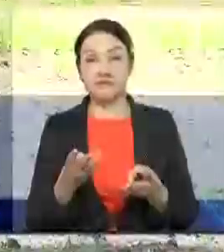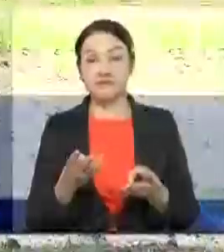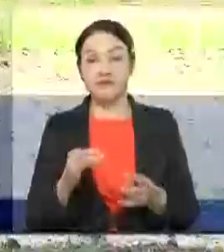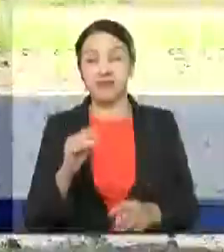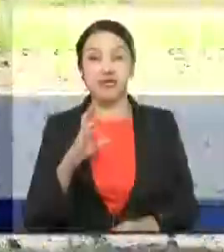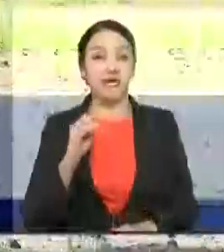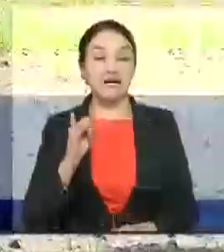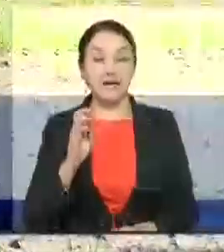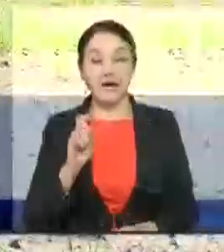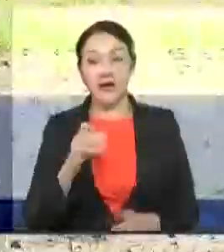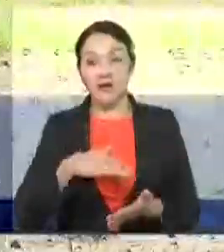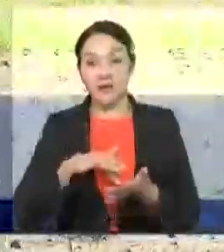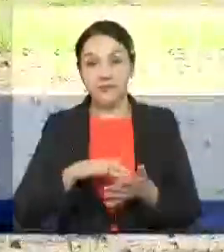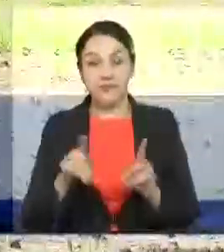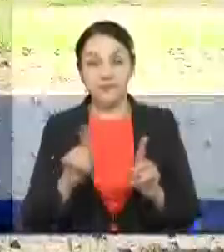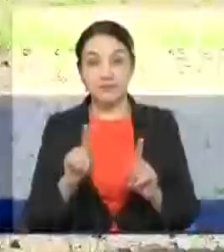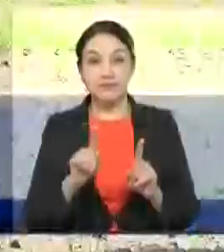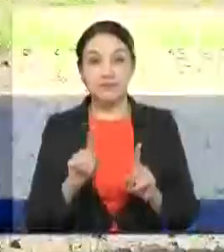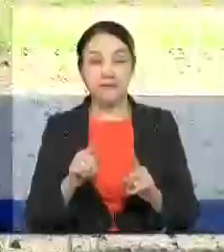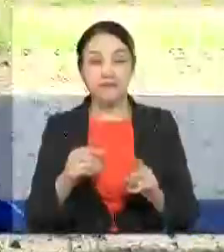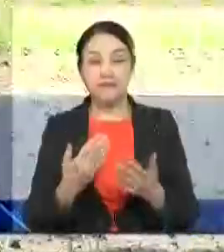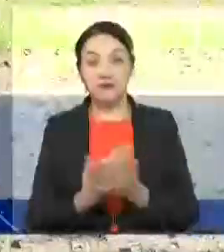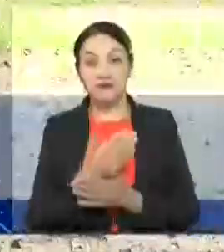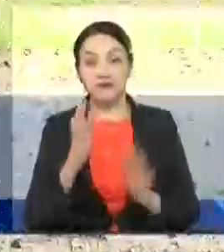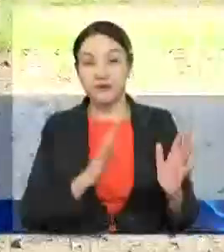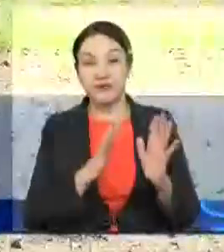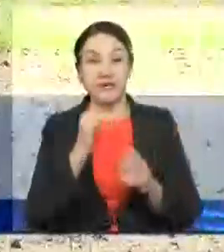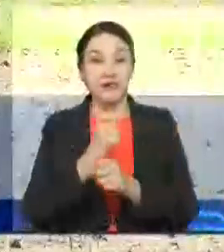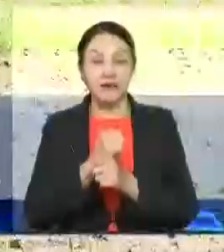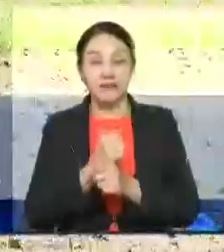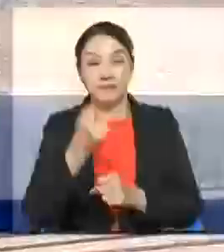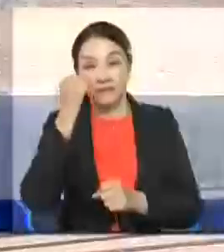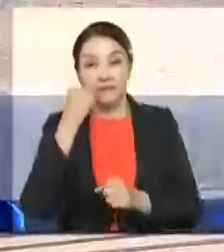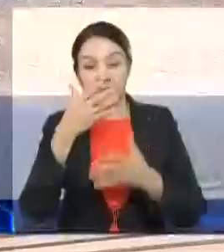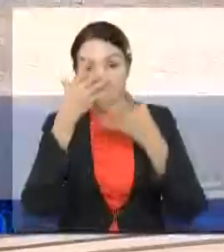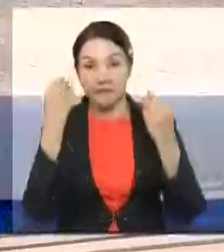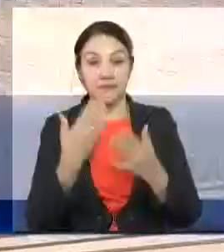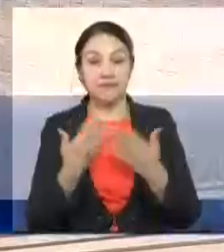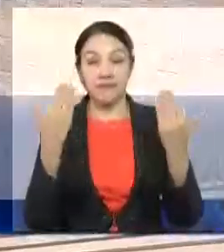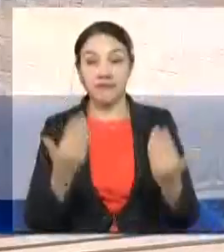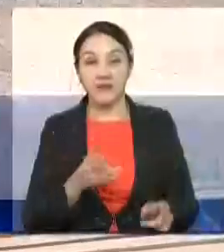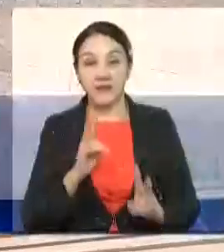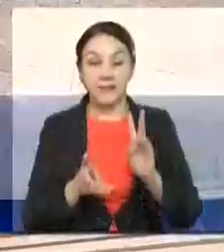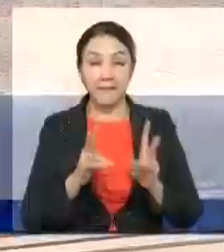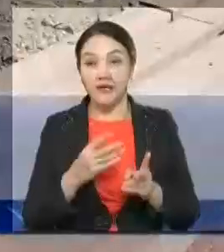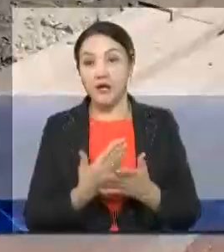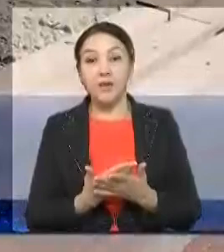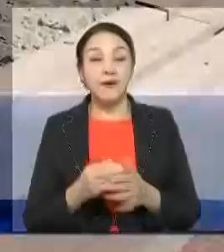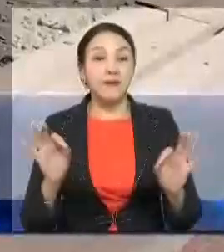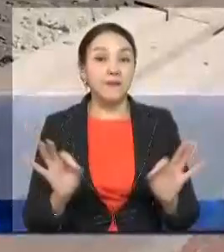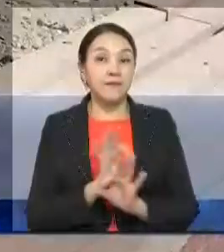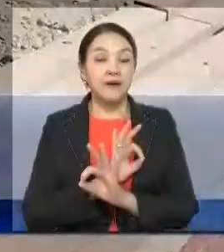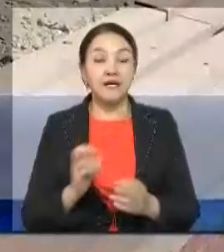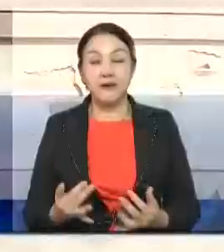ЖКХ города о том, что новые парки делаются, а старые забываются. На сегодня готовится проект реконструкции